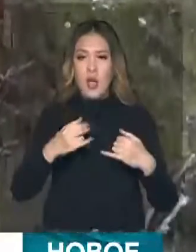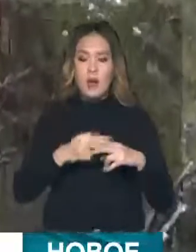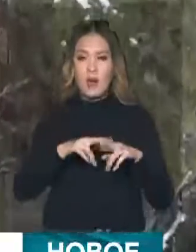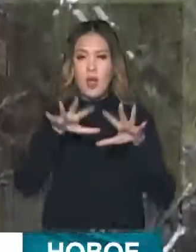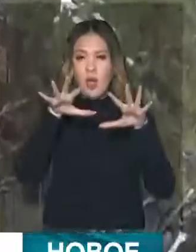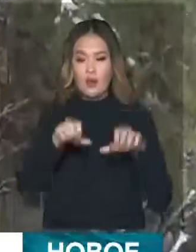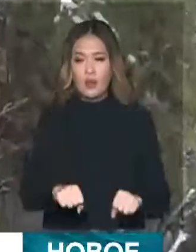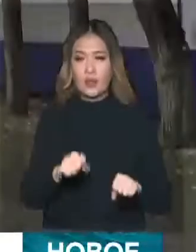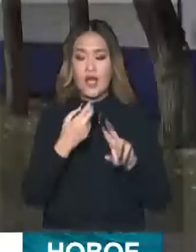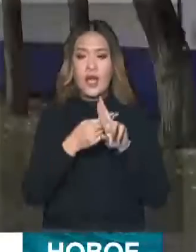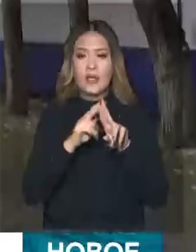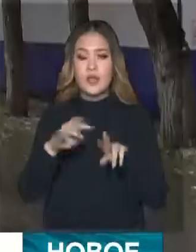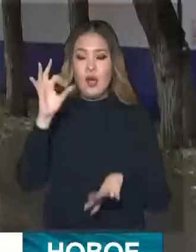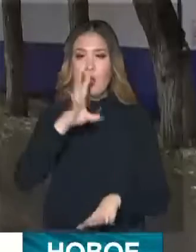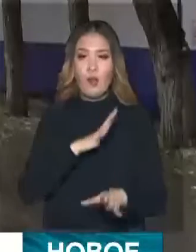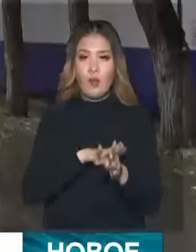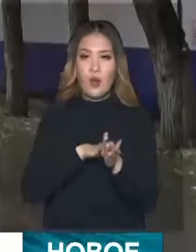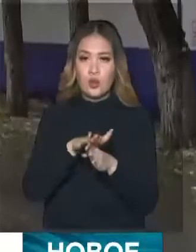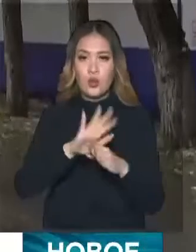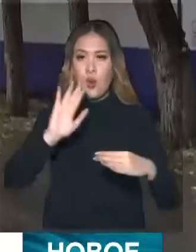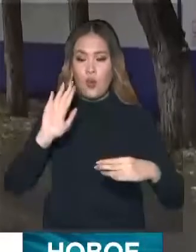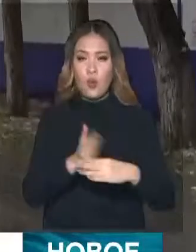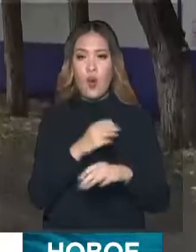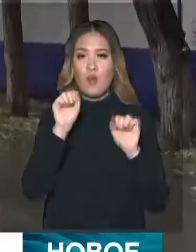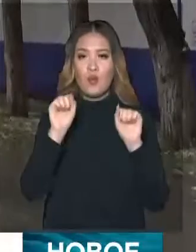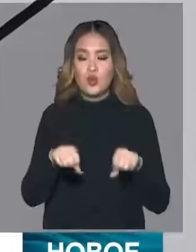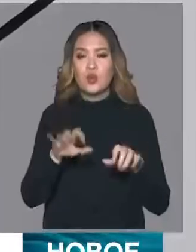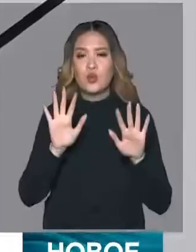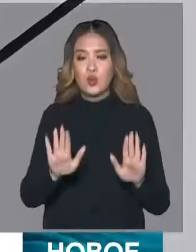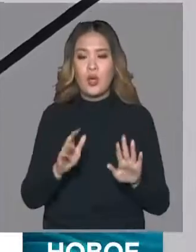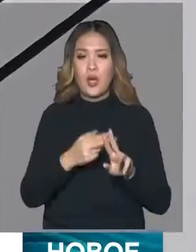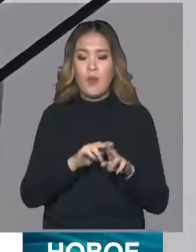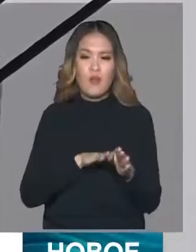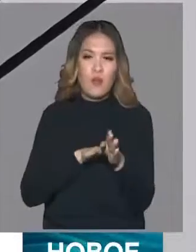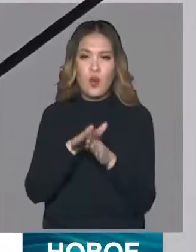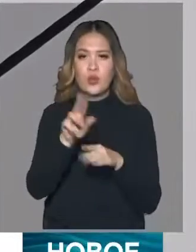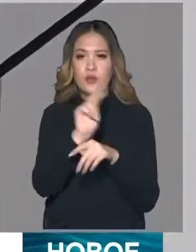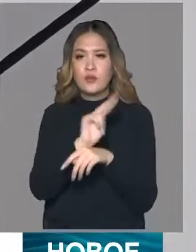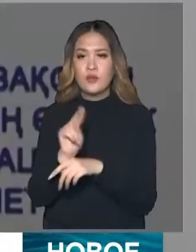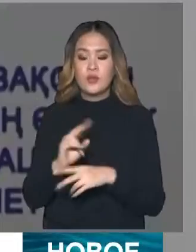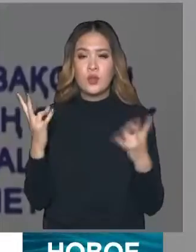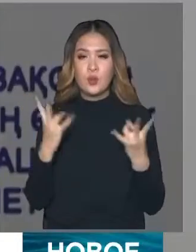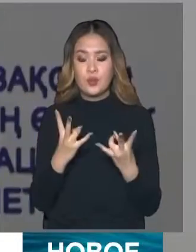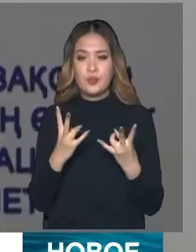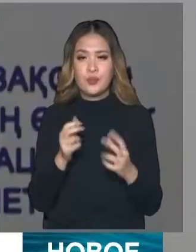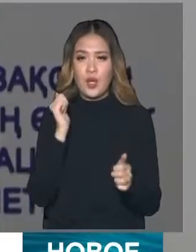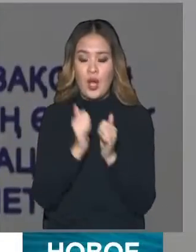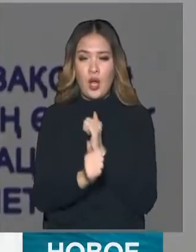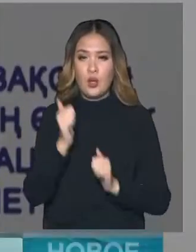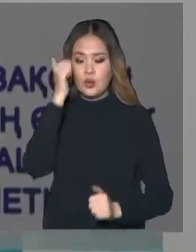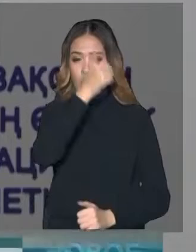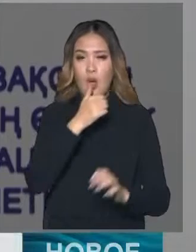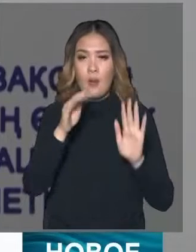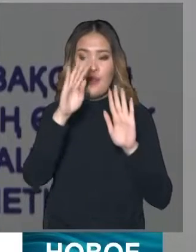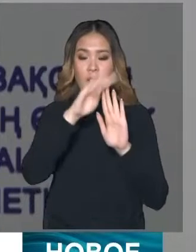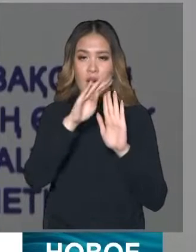опоры. Эксперты отмечают, что полностью устранить проблему может только полная реконструкция сетей. Ежегодно в рамках инвестиционной программы